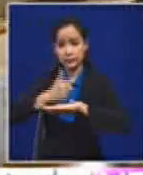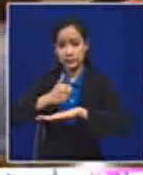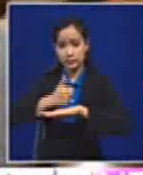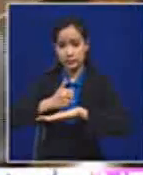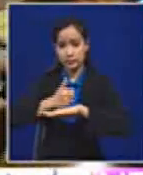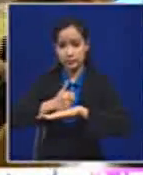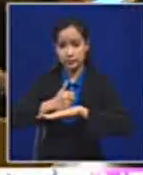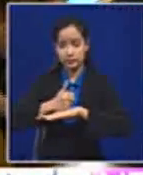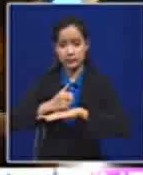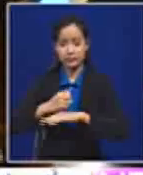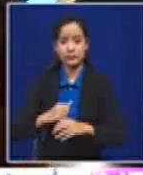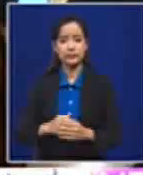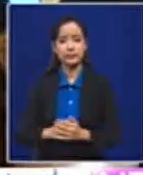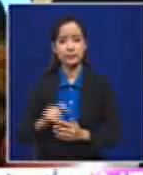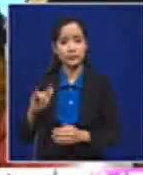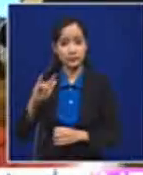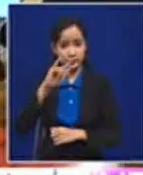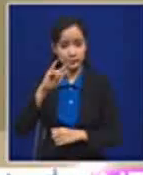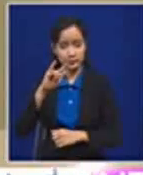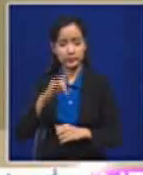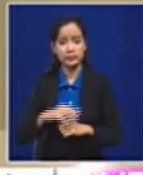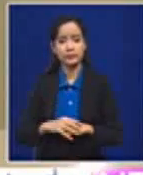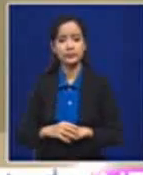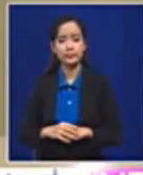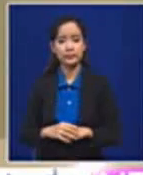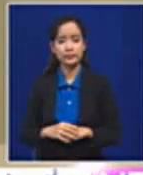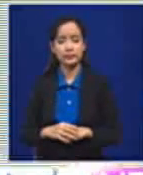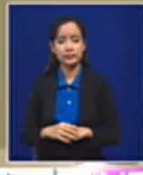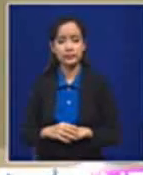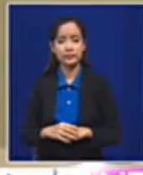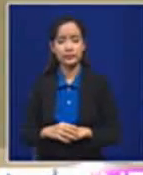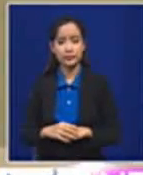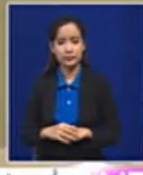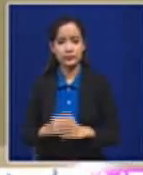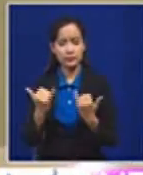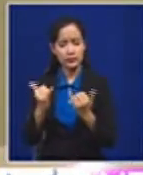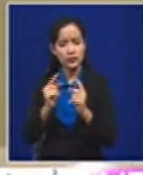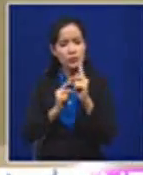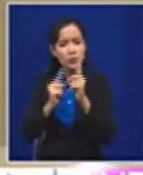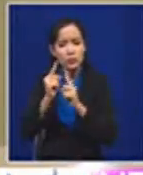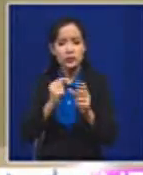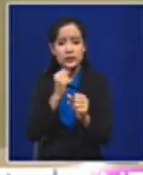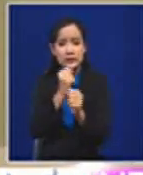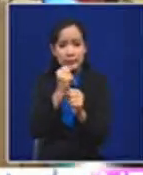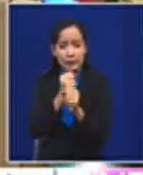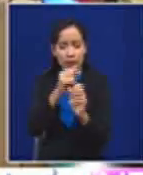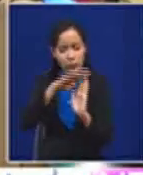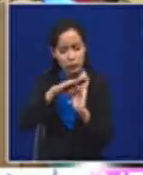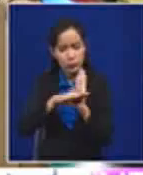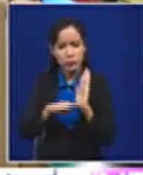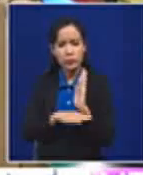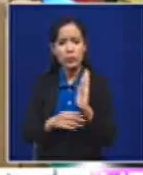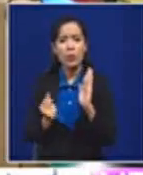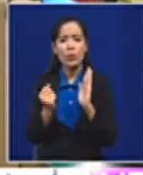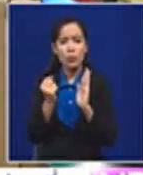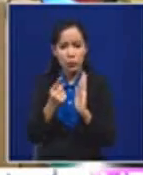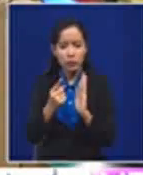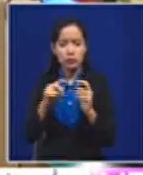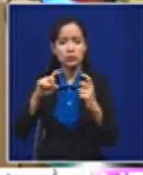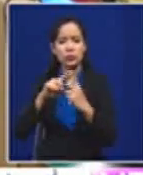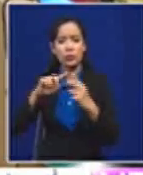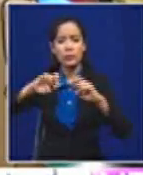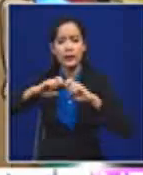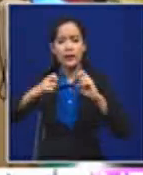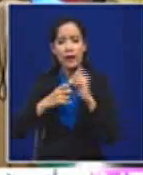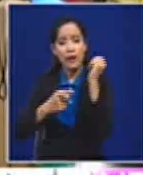ร่วมประชุมพลเอกประวิตรกล่าวว่าการประชุมในวันนี้เป็นการติดตามการทำงานในประเด็นเร่งด่วนอาทิการแก้ไขปัญหายางพา